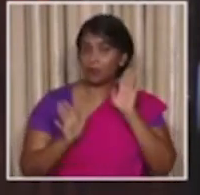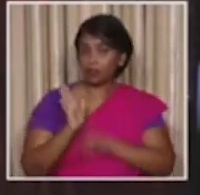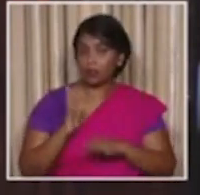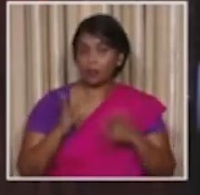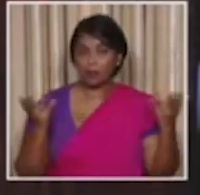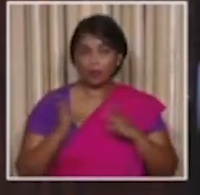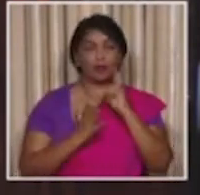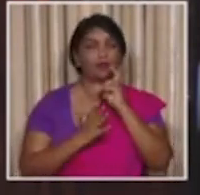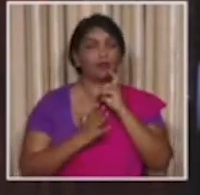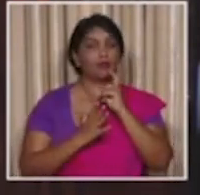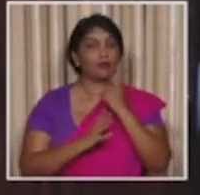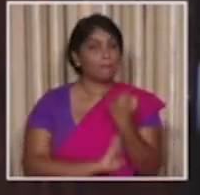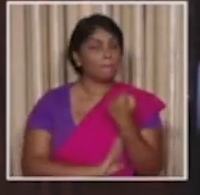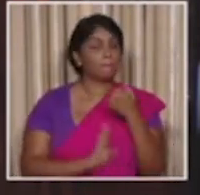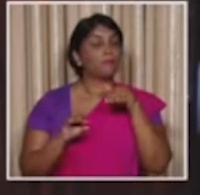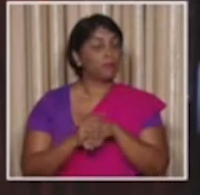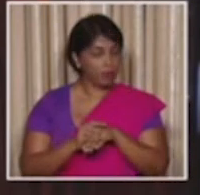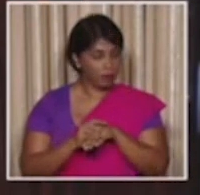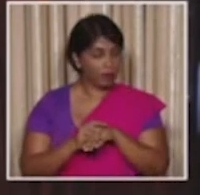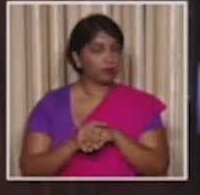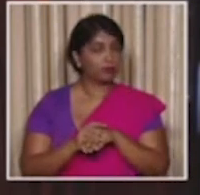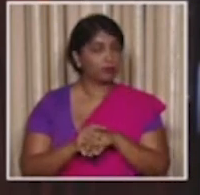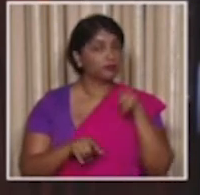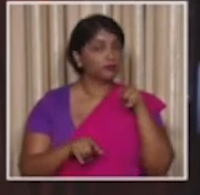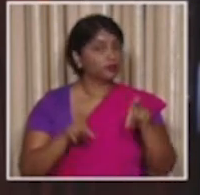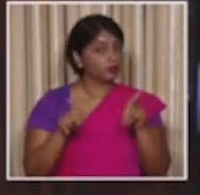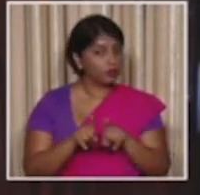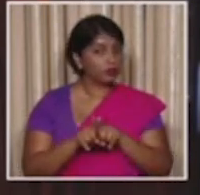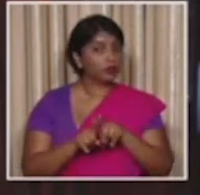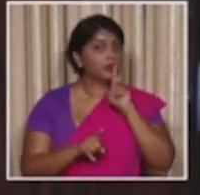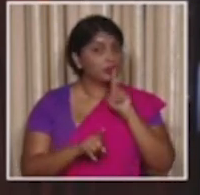බැරි ව්‍යවස්ථාදායක බලයක් තියෙනවායි කියන එක ඔය